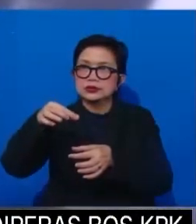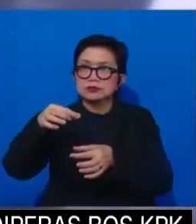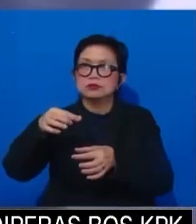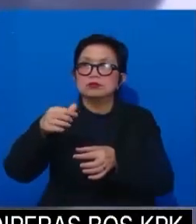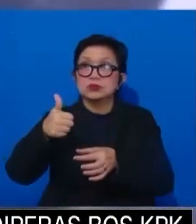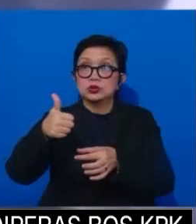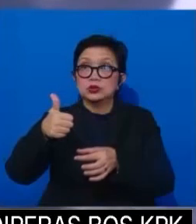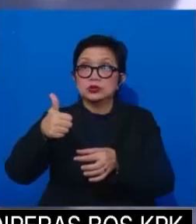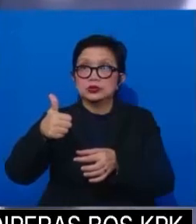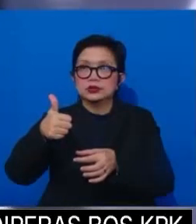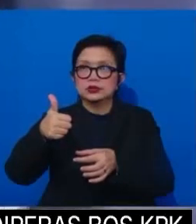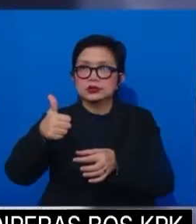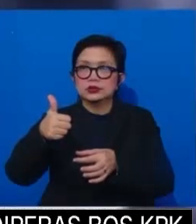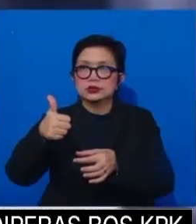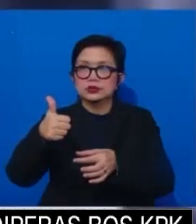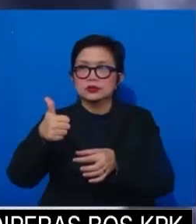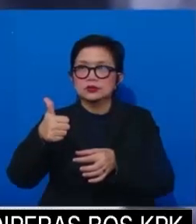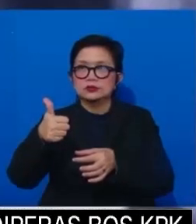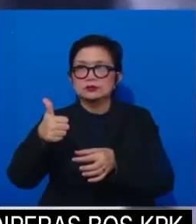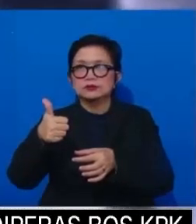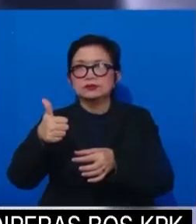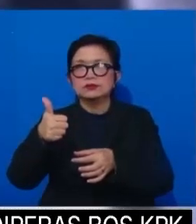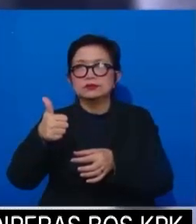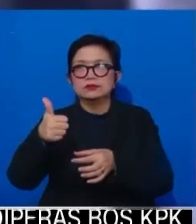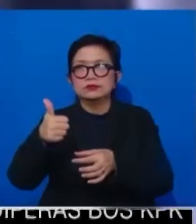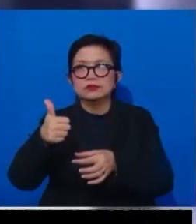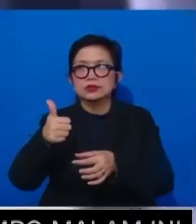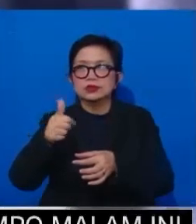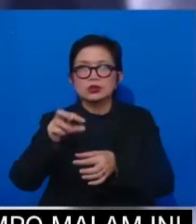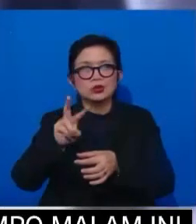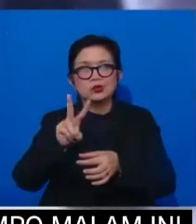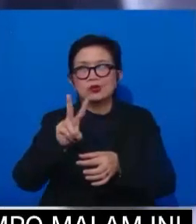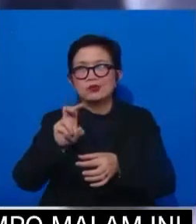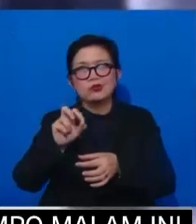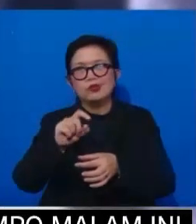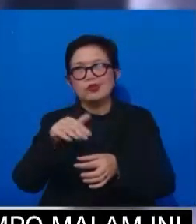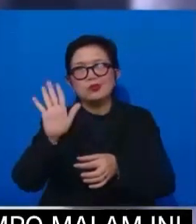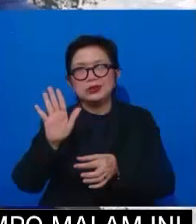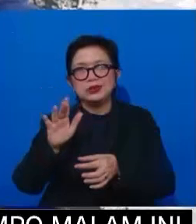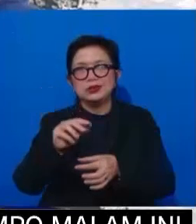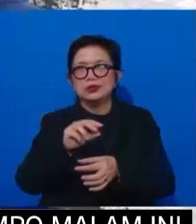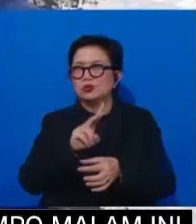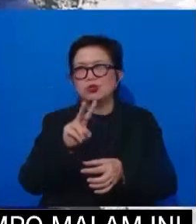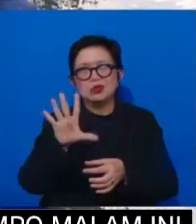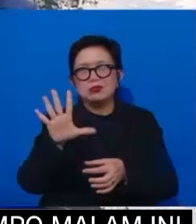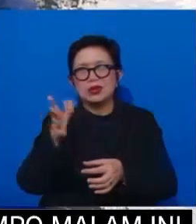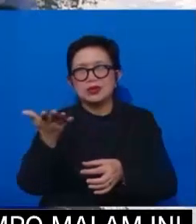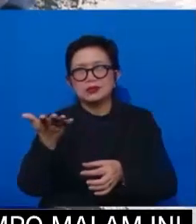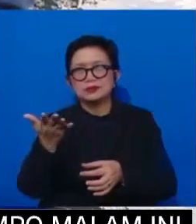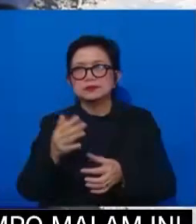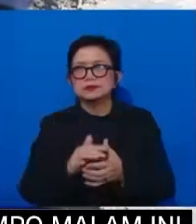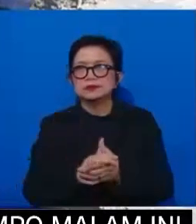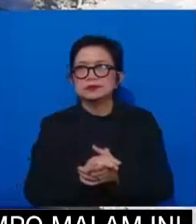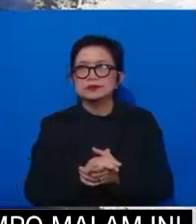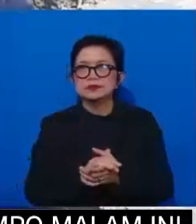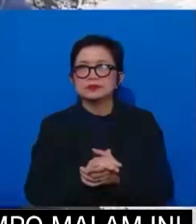Iya. Nah, ini. Ini sudah 21, 2, 3.